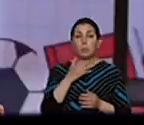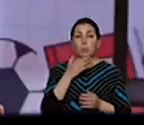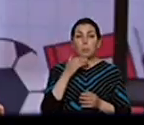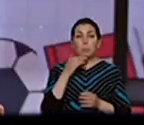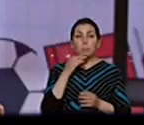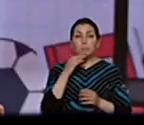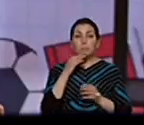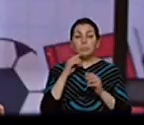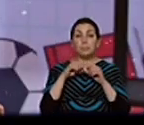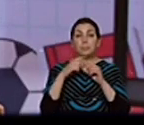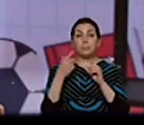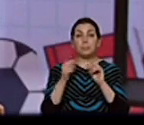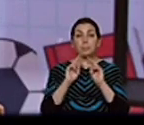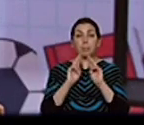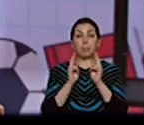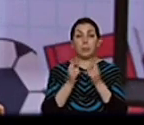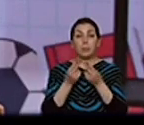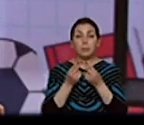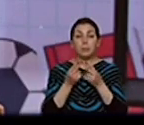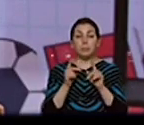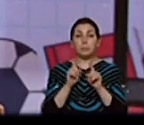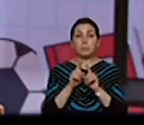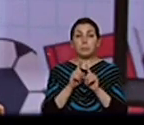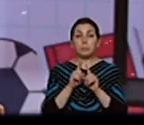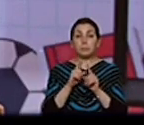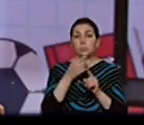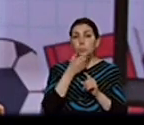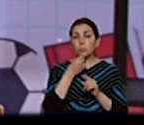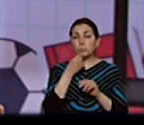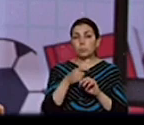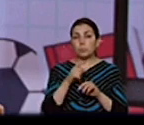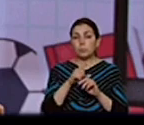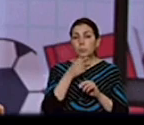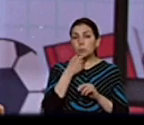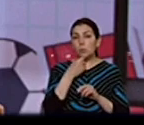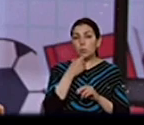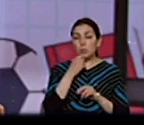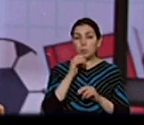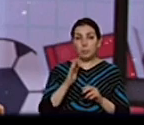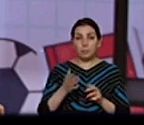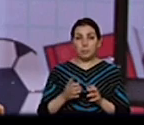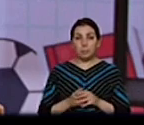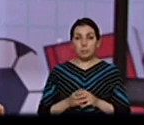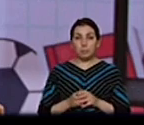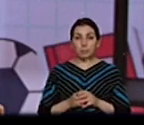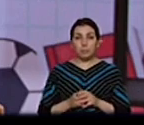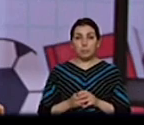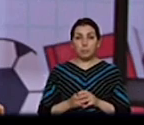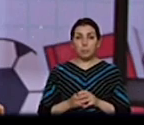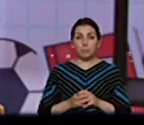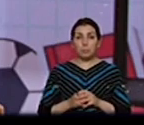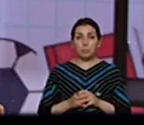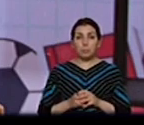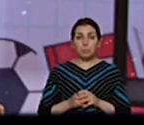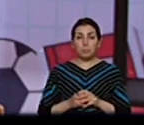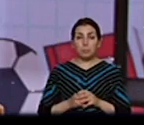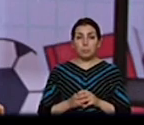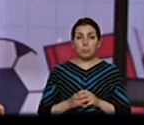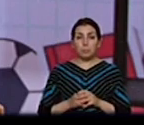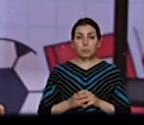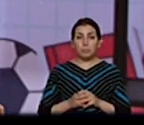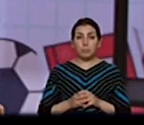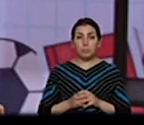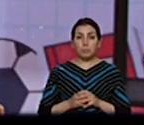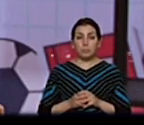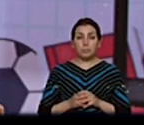yopishtirsak, mana shunday gullarimiz juda ham chiroyli va bejirim ko'rinishga ega